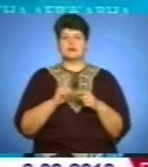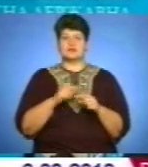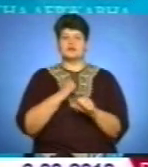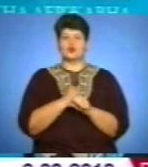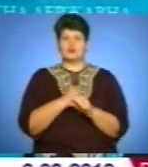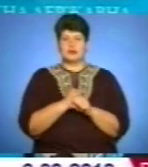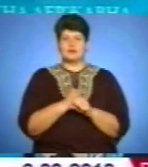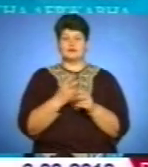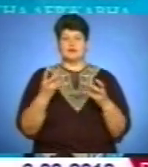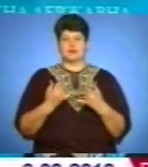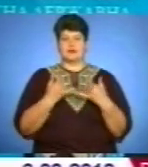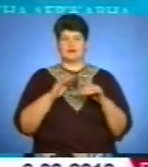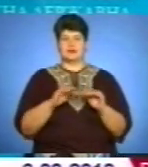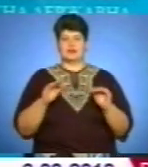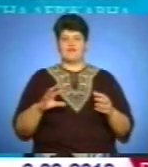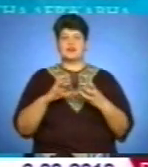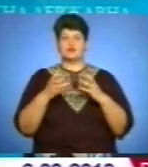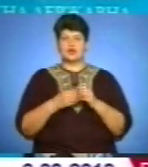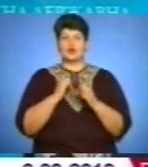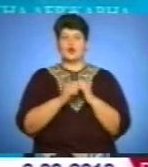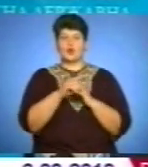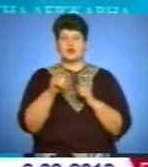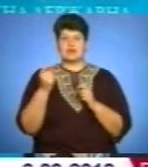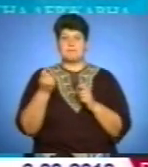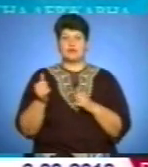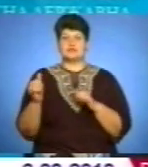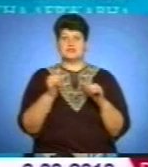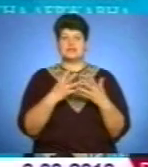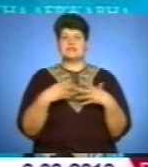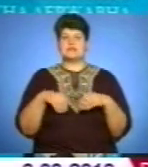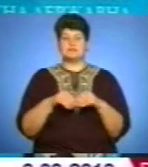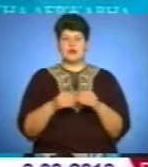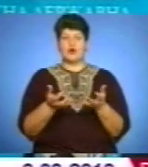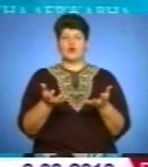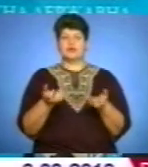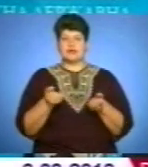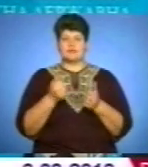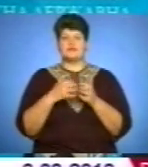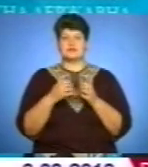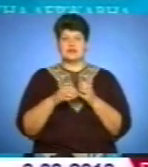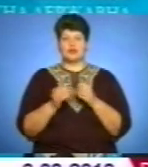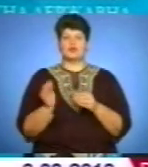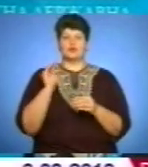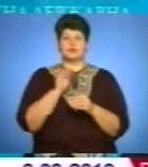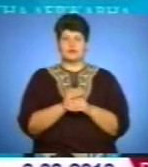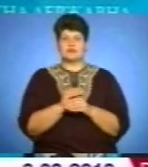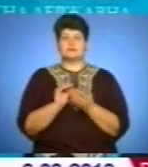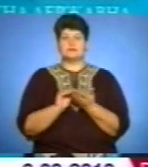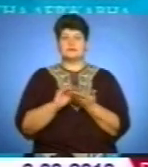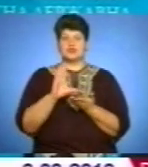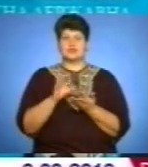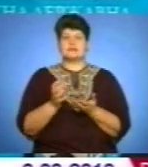щодо дітей. В результаті кожна малозабезпечена сім'я отримає в середньому додаткове зростання доходів до